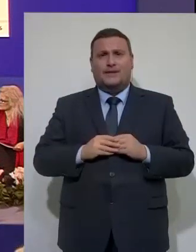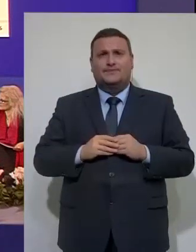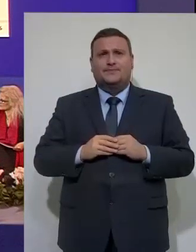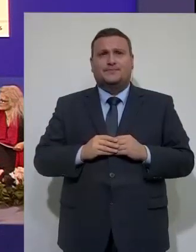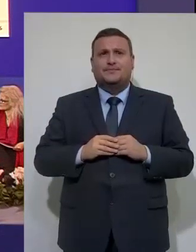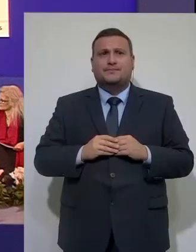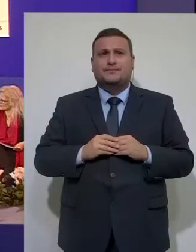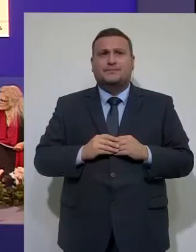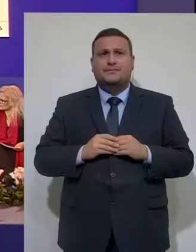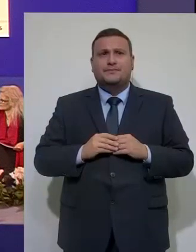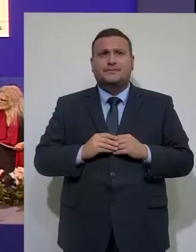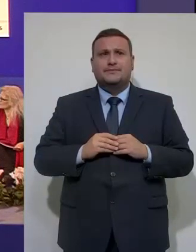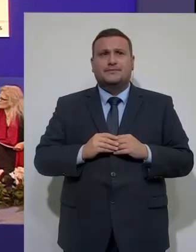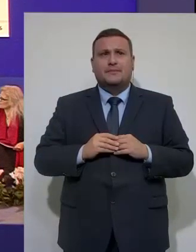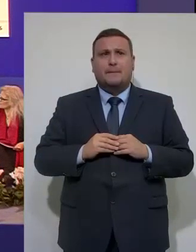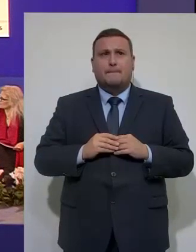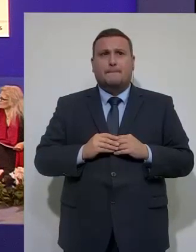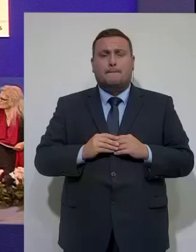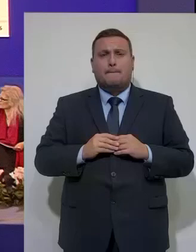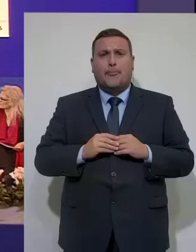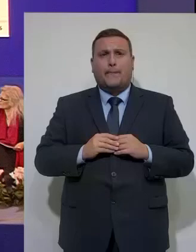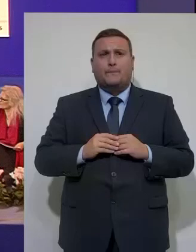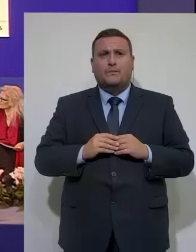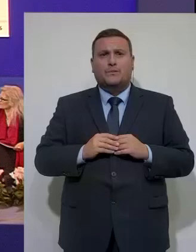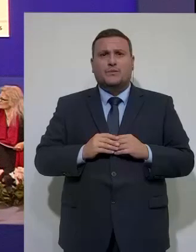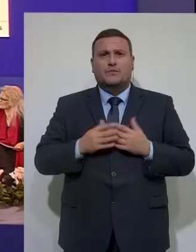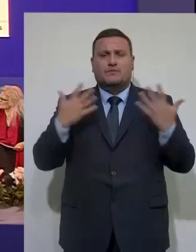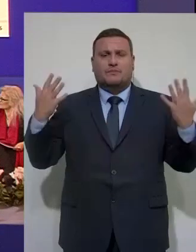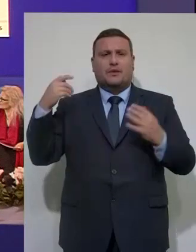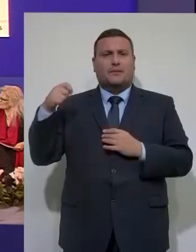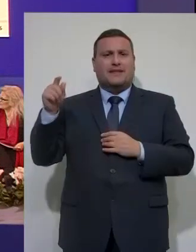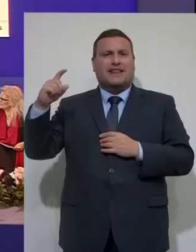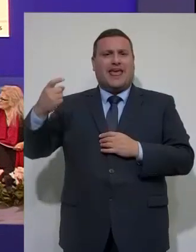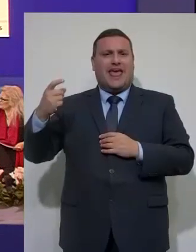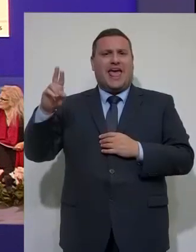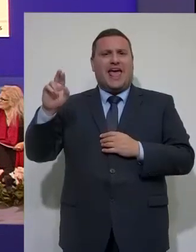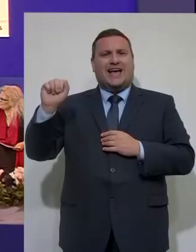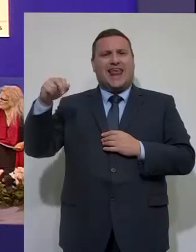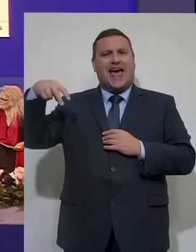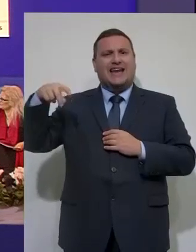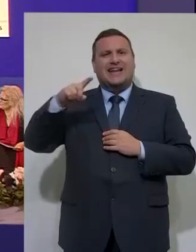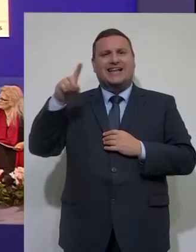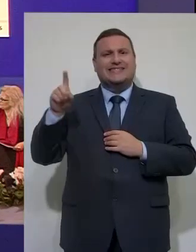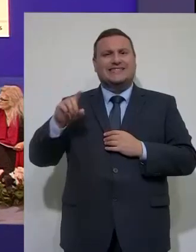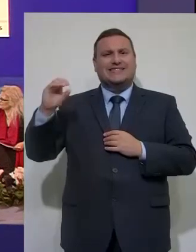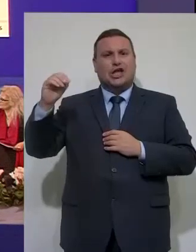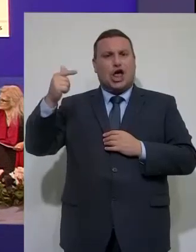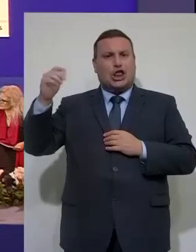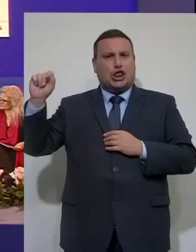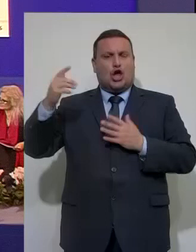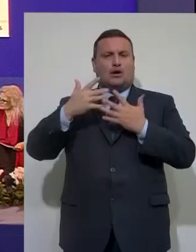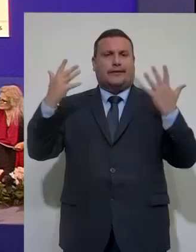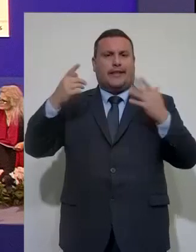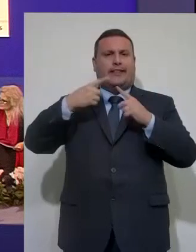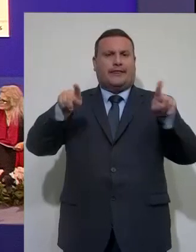sarà poi anche il dottor Granzotto, presidente di FAITA, che le illustrerà, fra il nord Italia